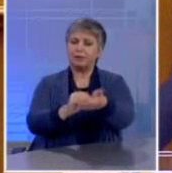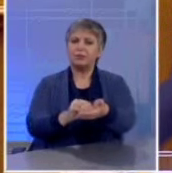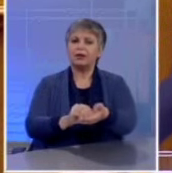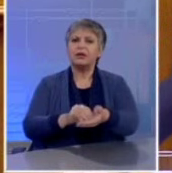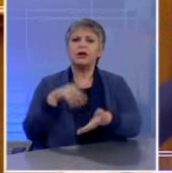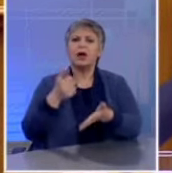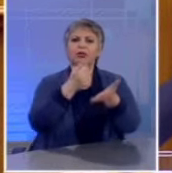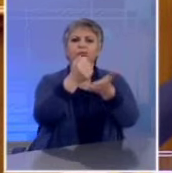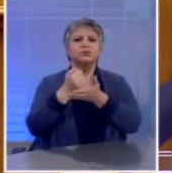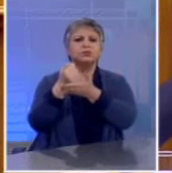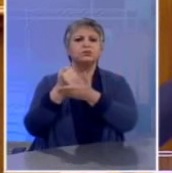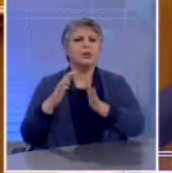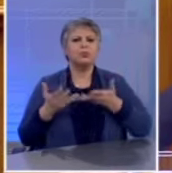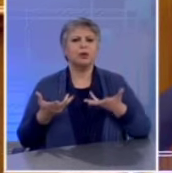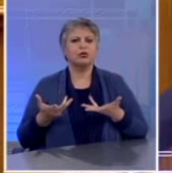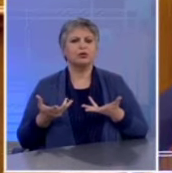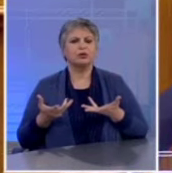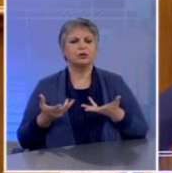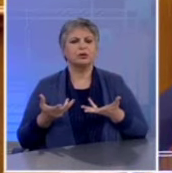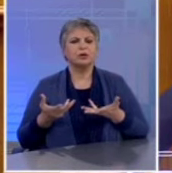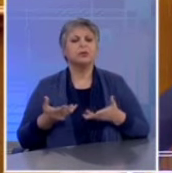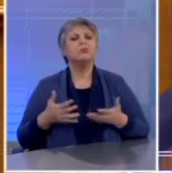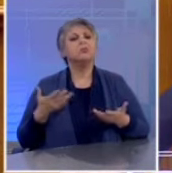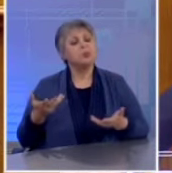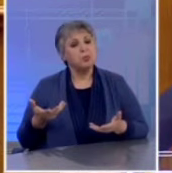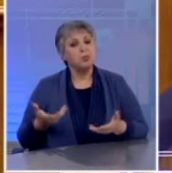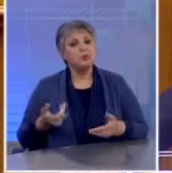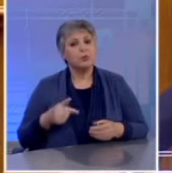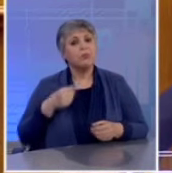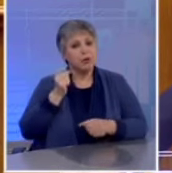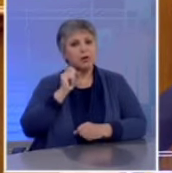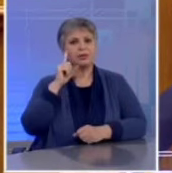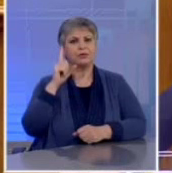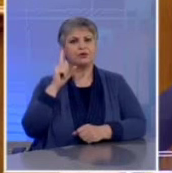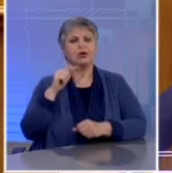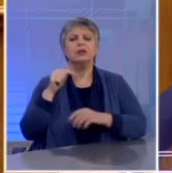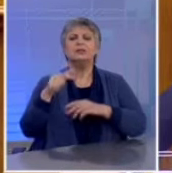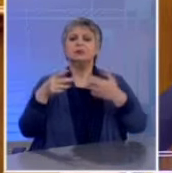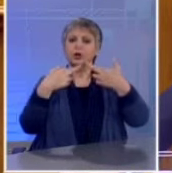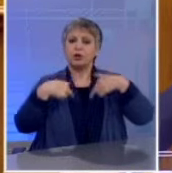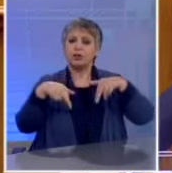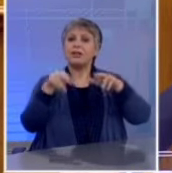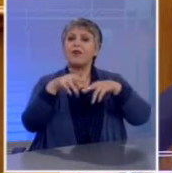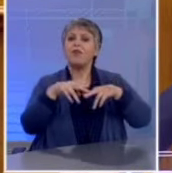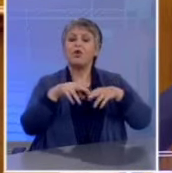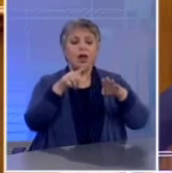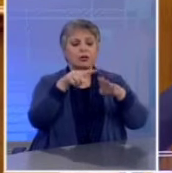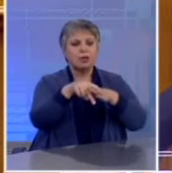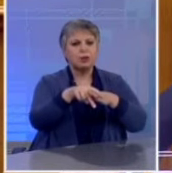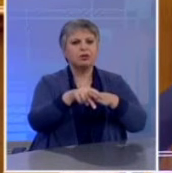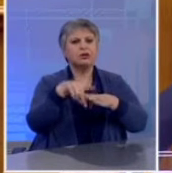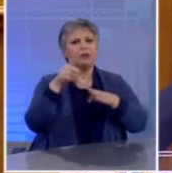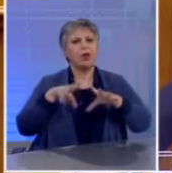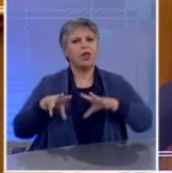όμως υπήρξαν στελέχοι στα διοικητικά συμβούλια τραπεζών που το δέχτηκαν αυτό